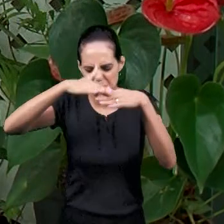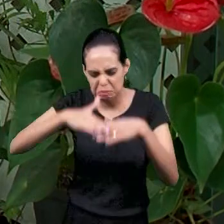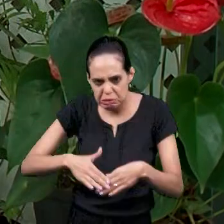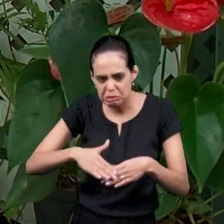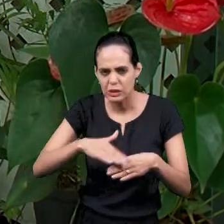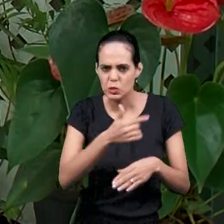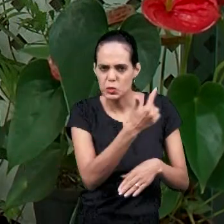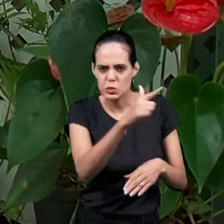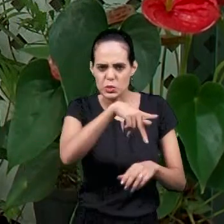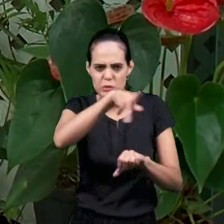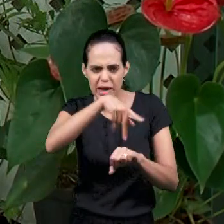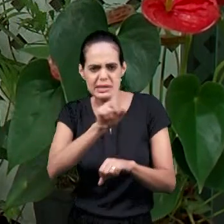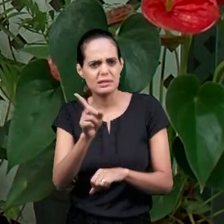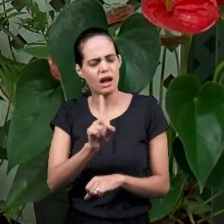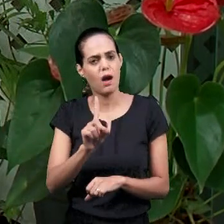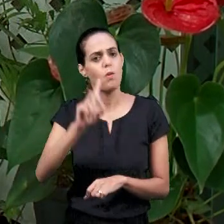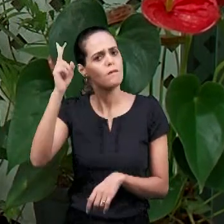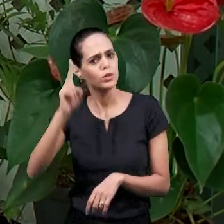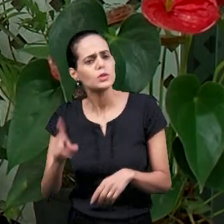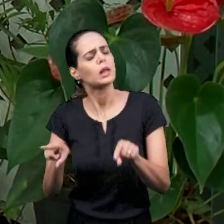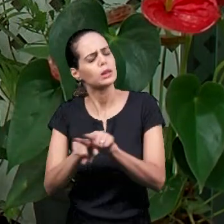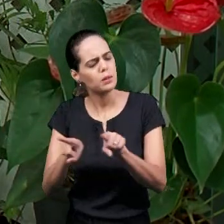n'apporte aucun